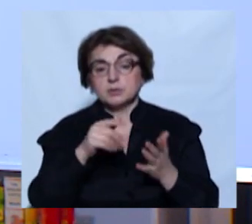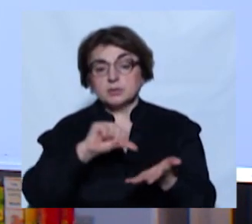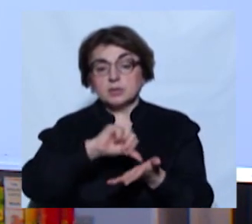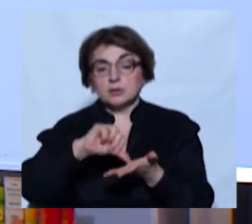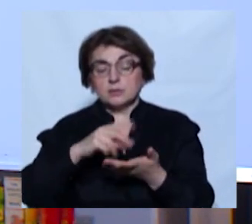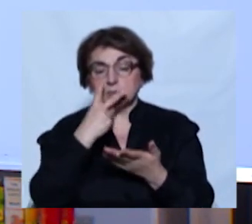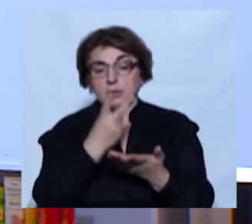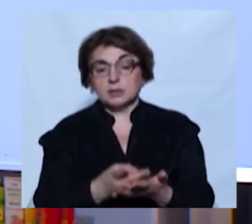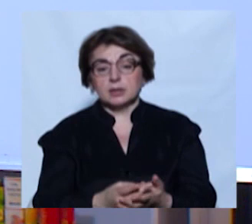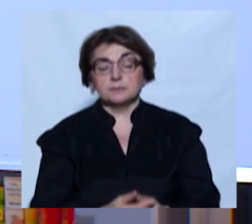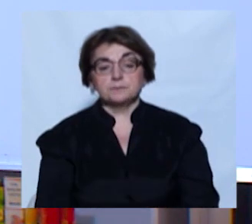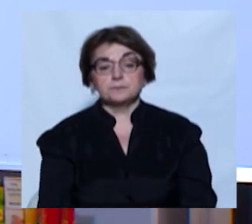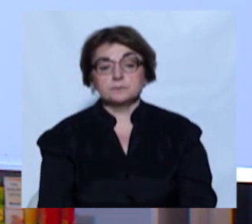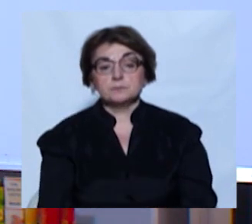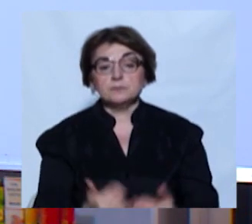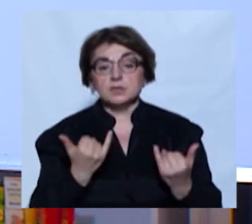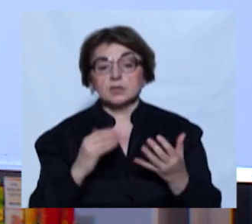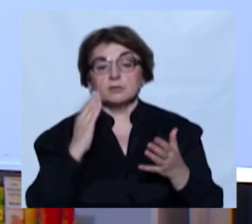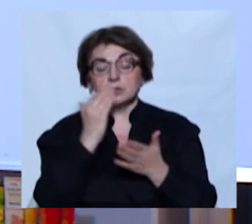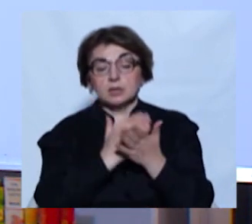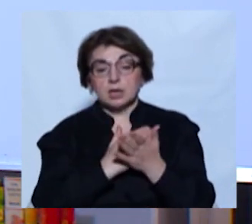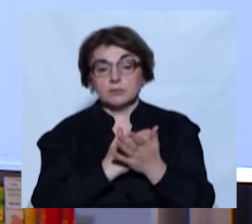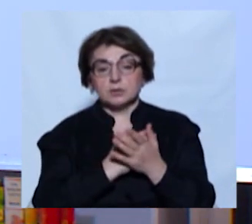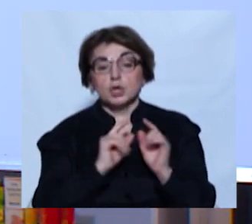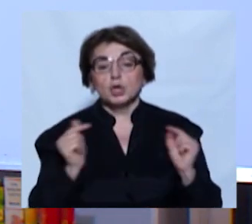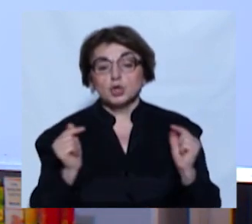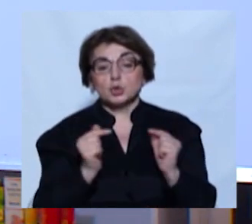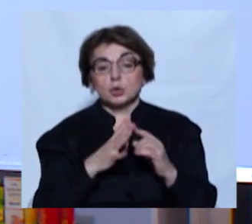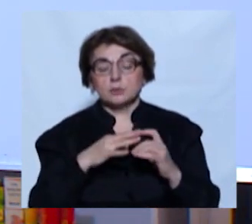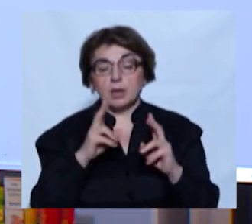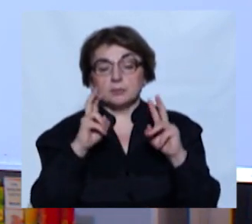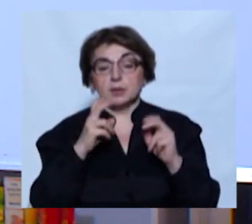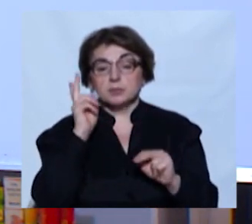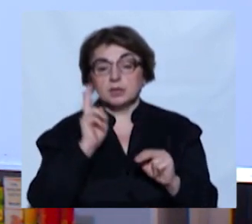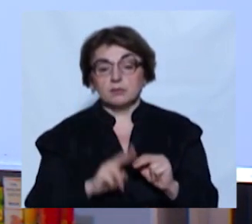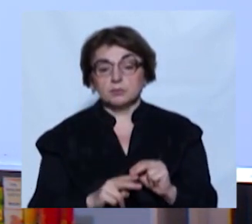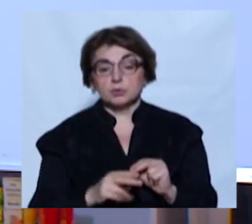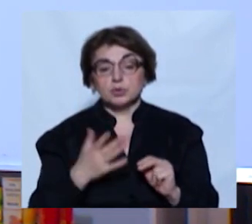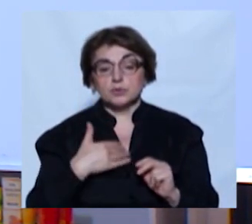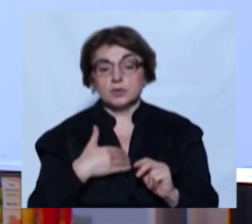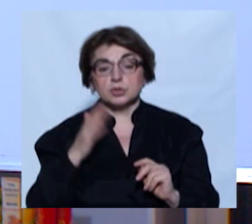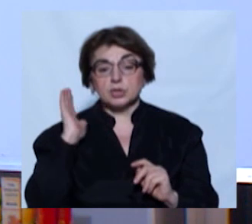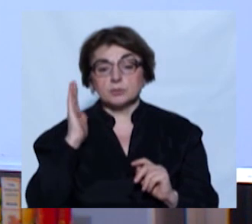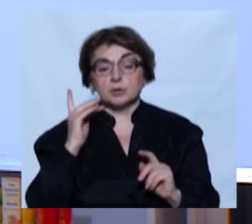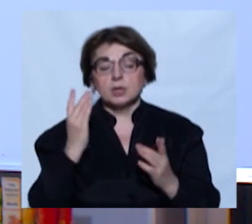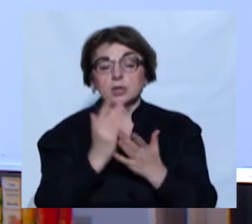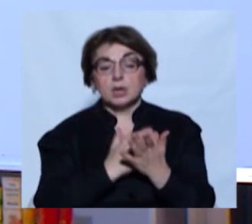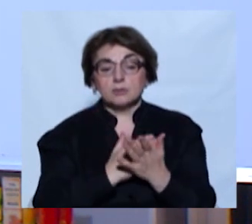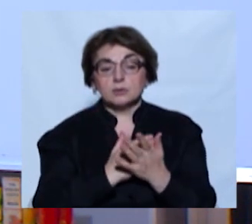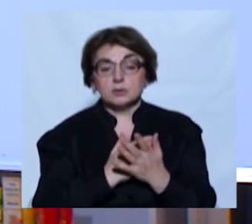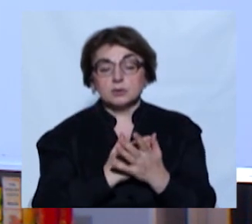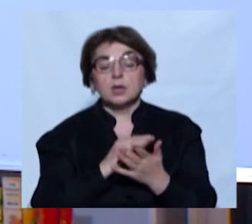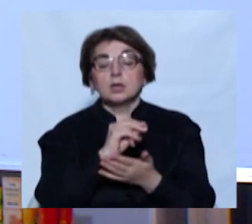წარმომადგენლების მხრიდან. დღევანდელი გაკვეთილი მე სწორედ მინდა, რომ ამ თემით დავასრულო. ჩვენ შემდგომ გაკვეთილზე, რა თქმა